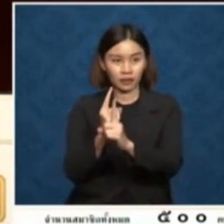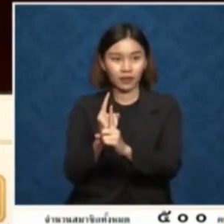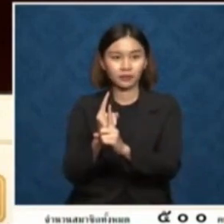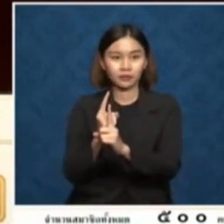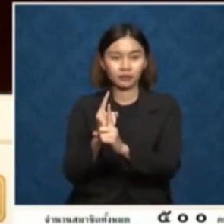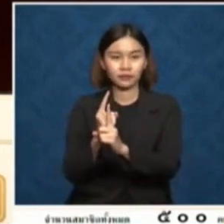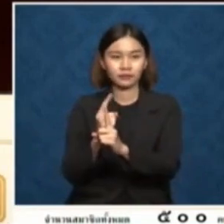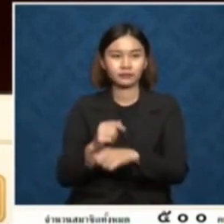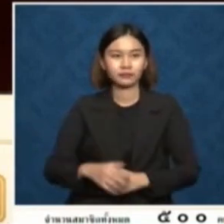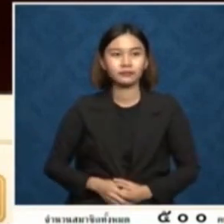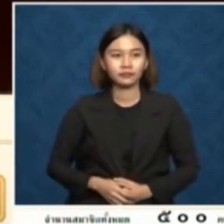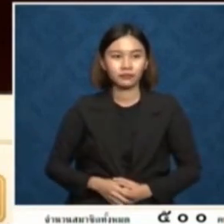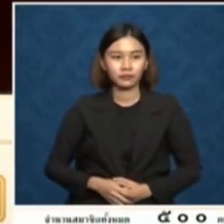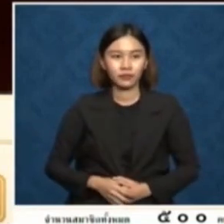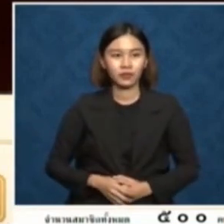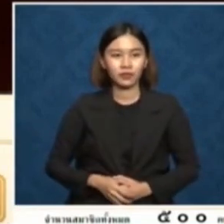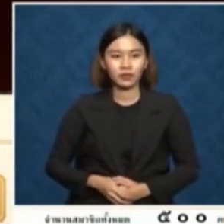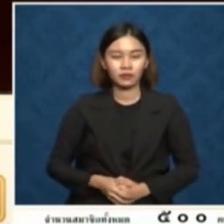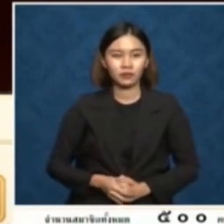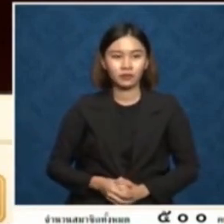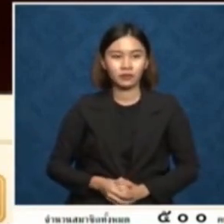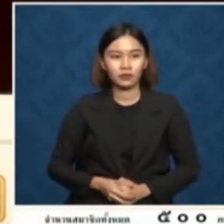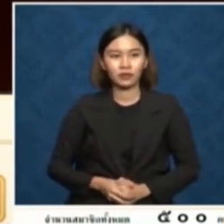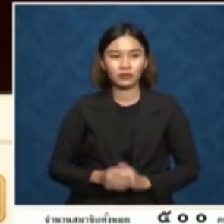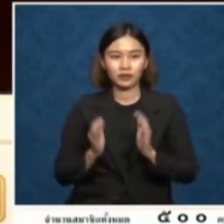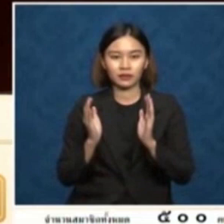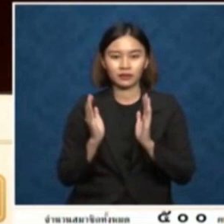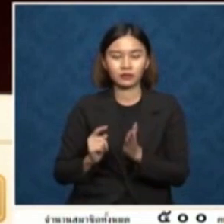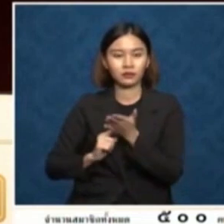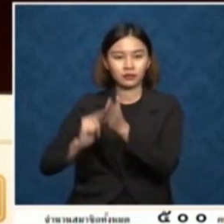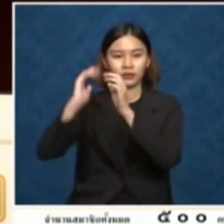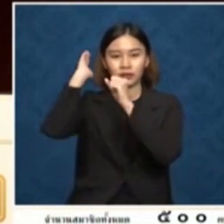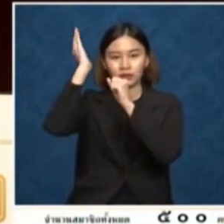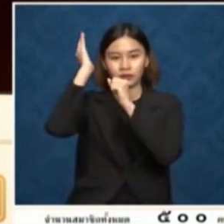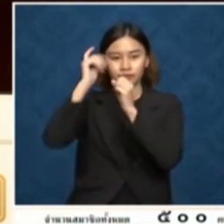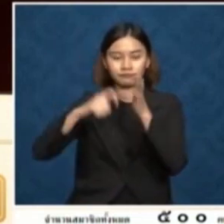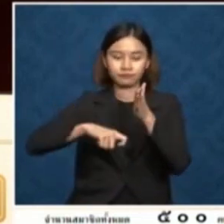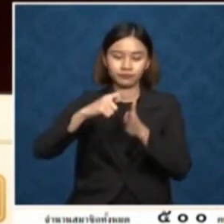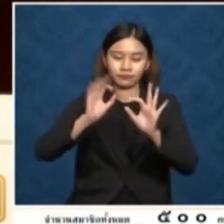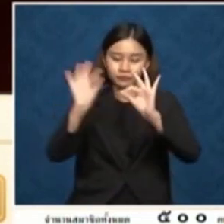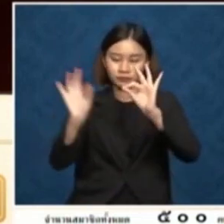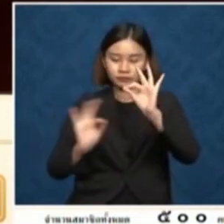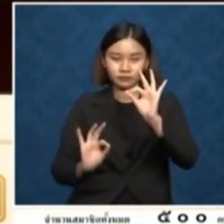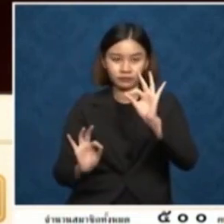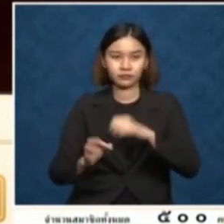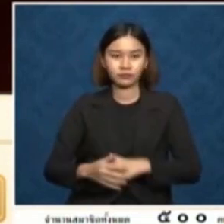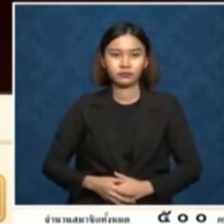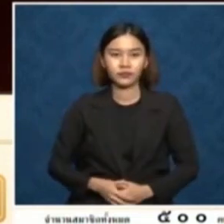ามนี้นะครับครับถ้างั้นนะครับขอเชิญผู้เสนอนะครับได้แถลงหลักการและเหตุผลครับเชิญ